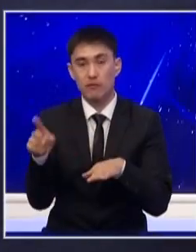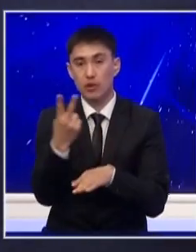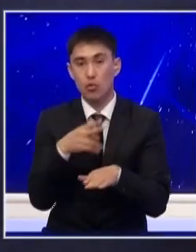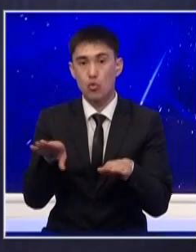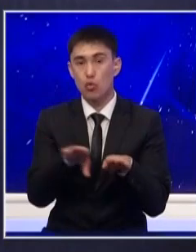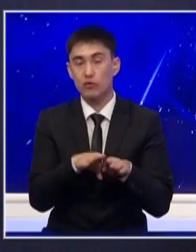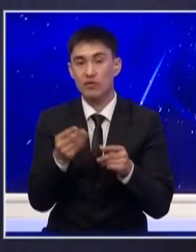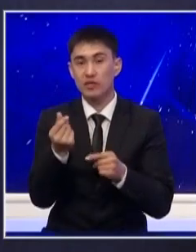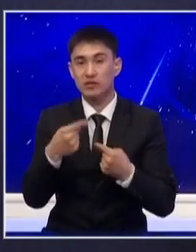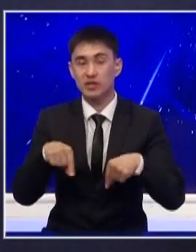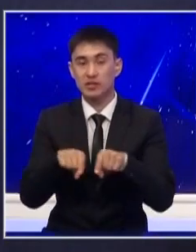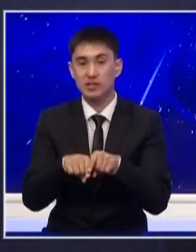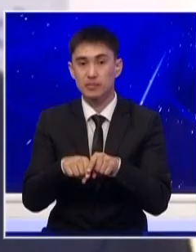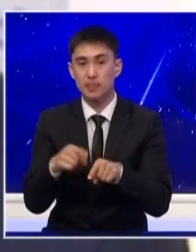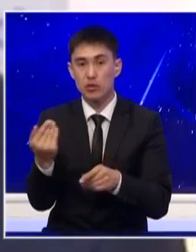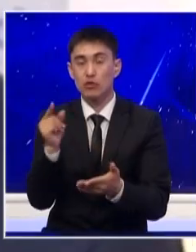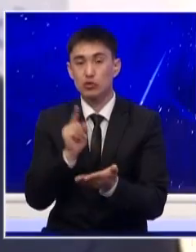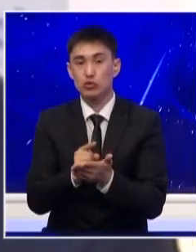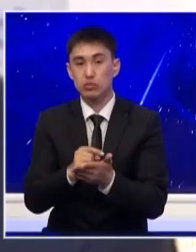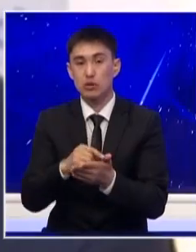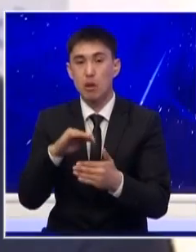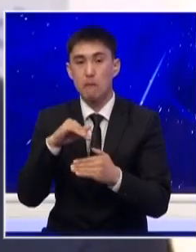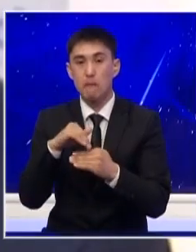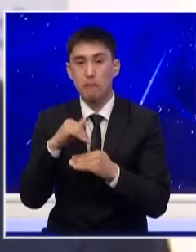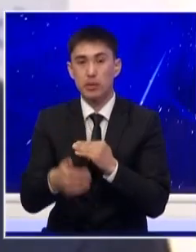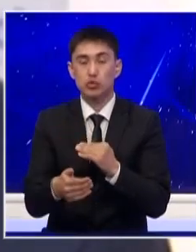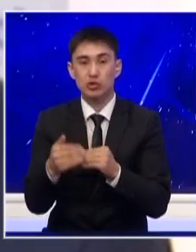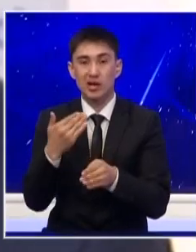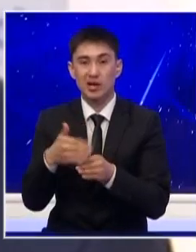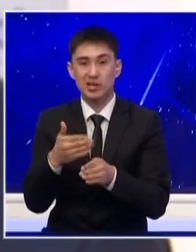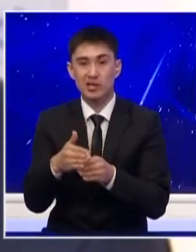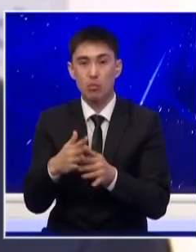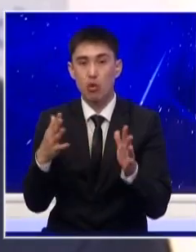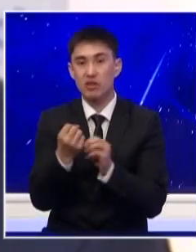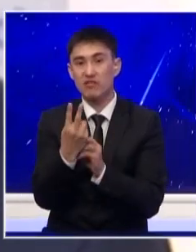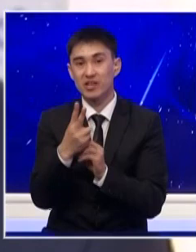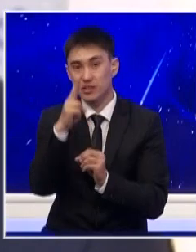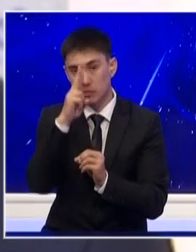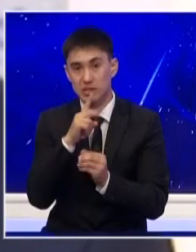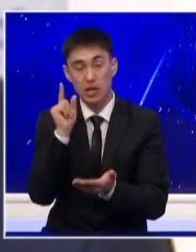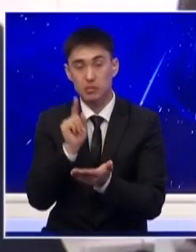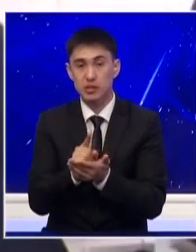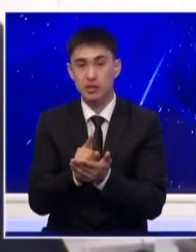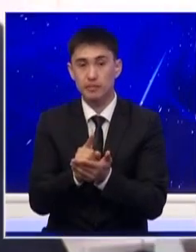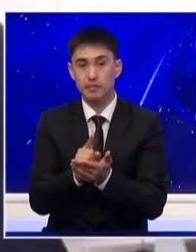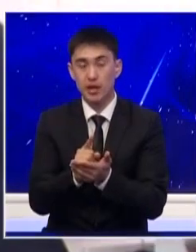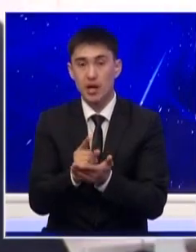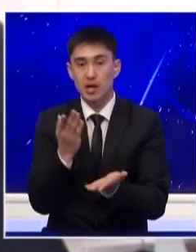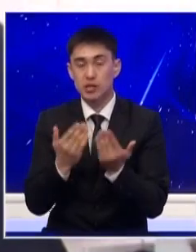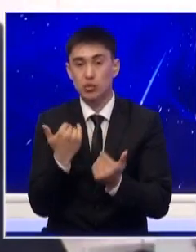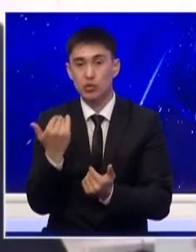с финансовыми организациями. А также у него должно быть просрочка кредита более 12 последовательных месяцев. Это обязательный критерий. Даже если у